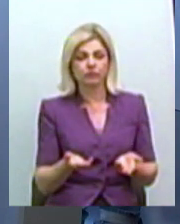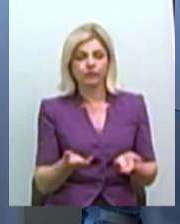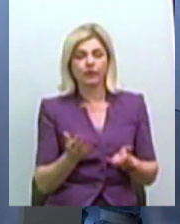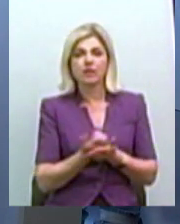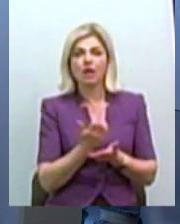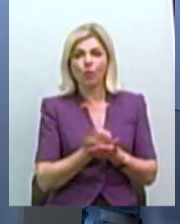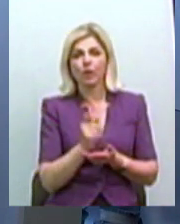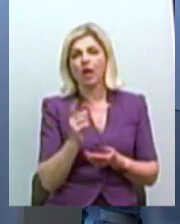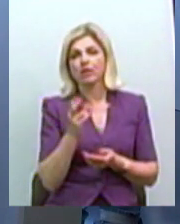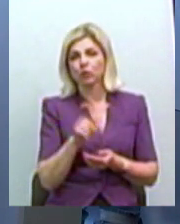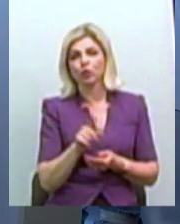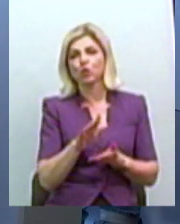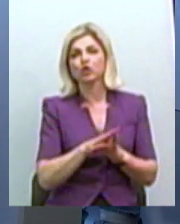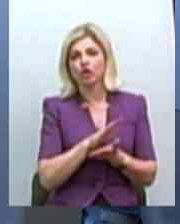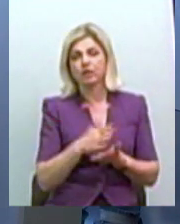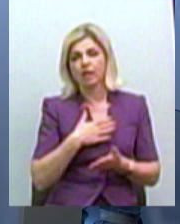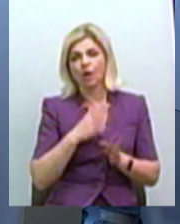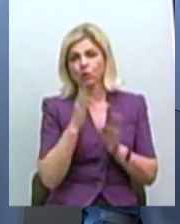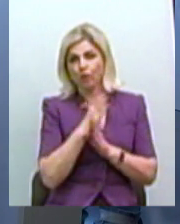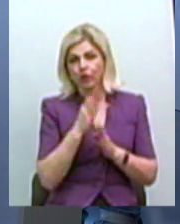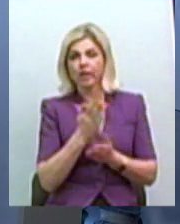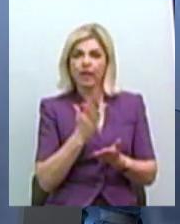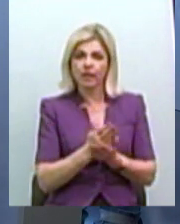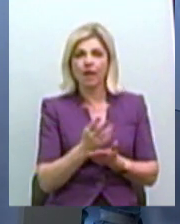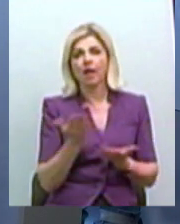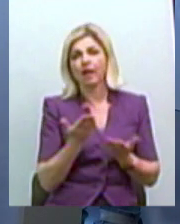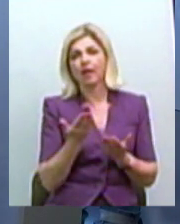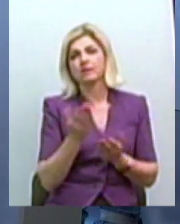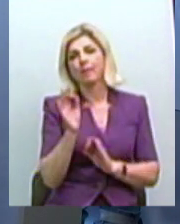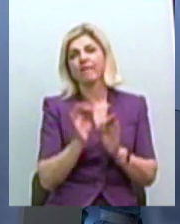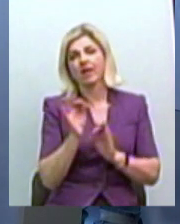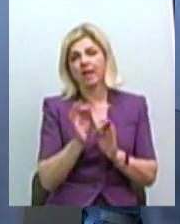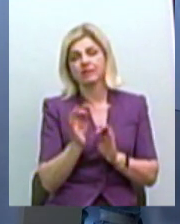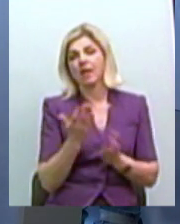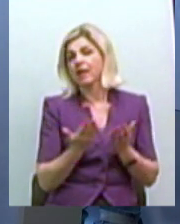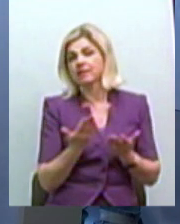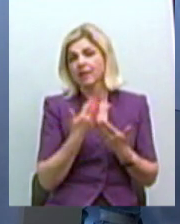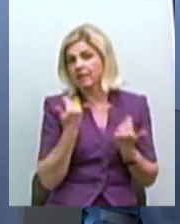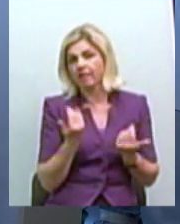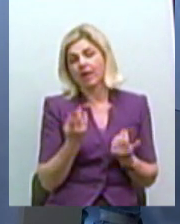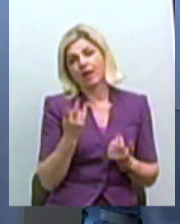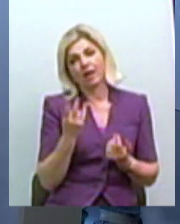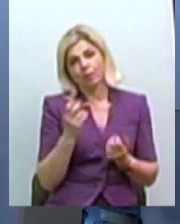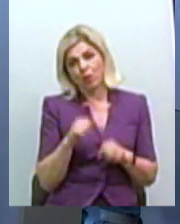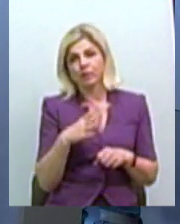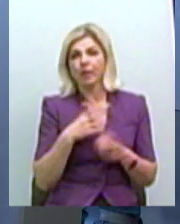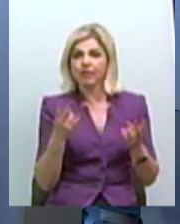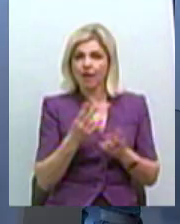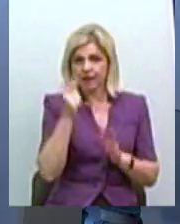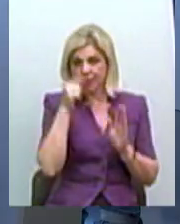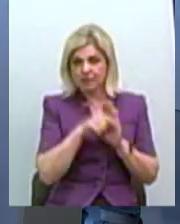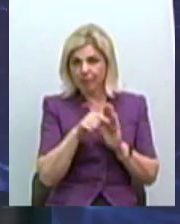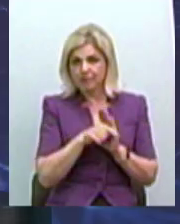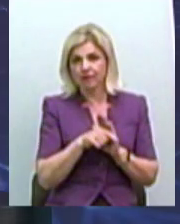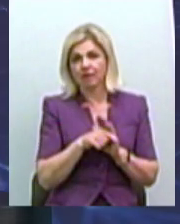заробляє на тому, щоб очистити наше довкілля. Чи передбачені якісь преференції? Якщо ні, то чи не мало б сенсу їх запровадити? Пока